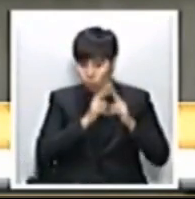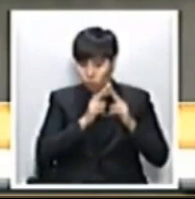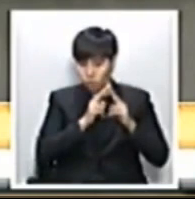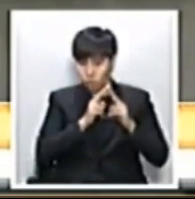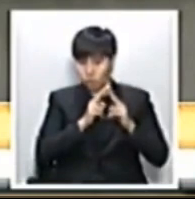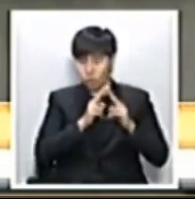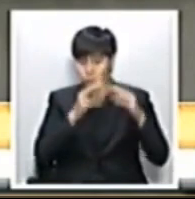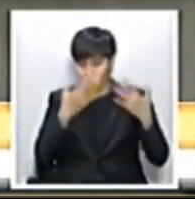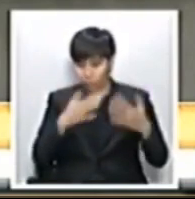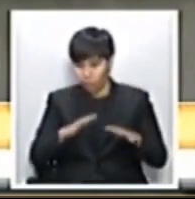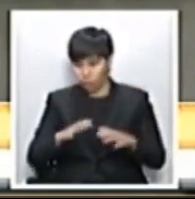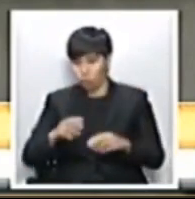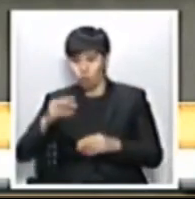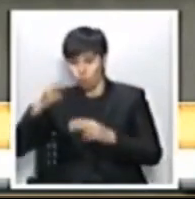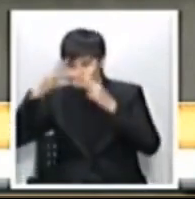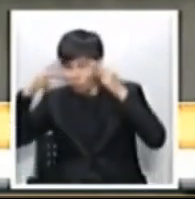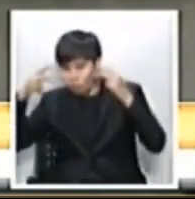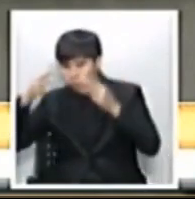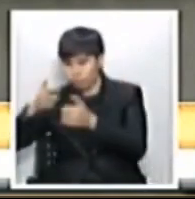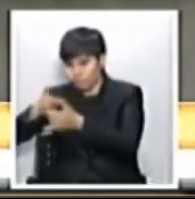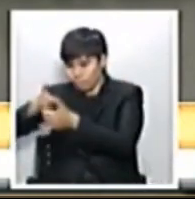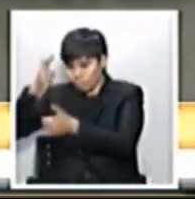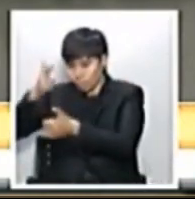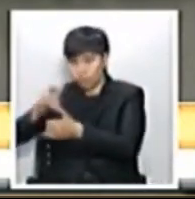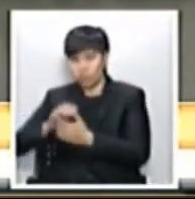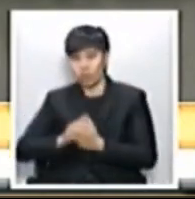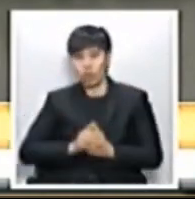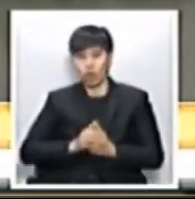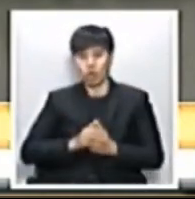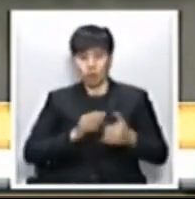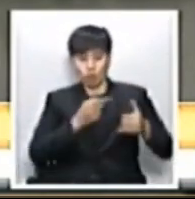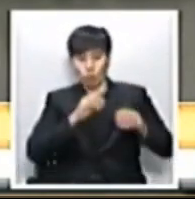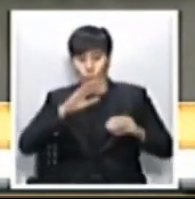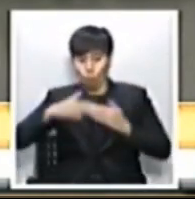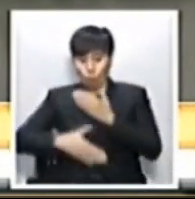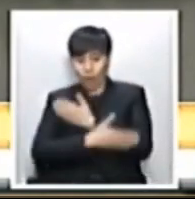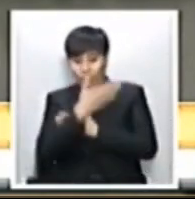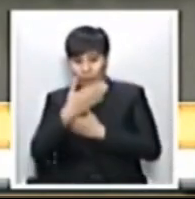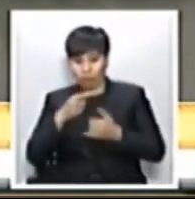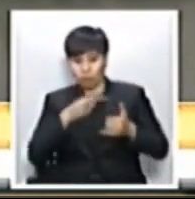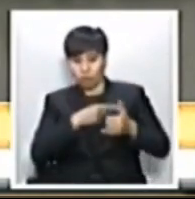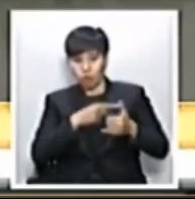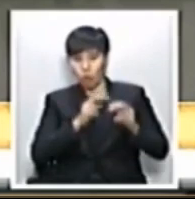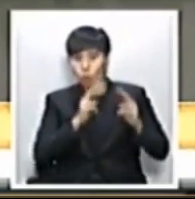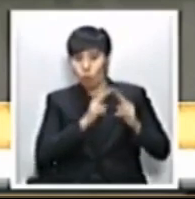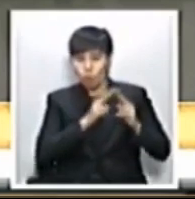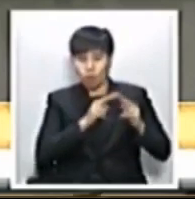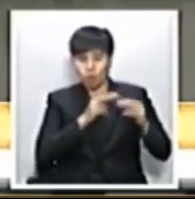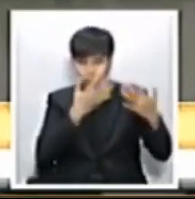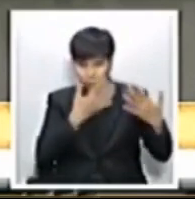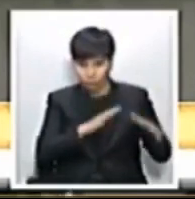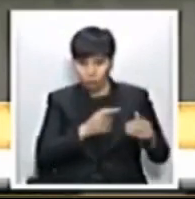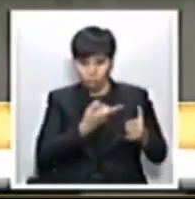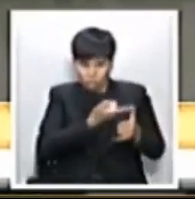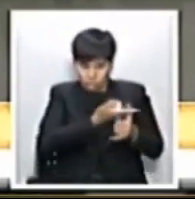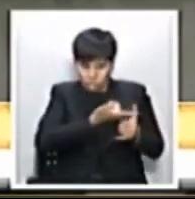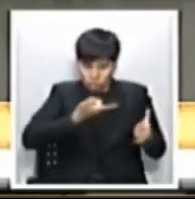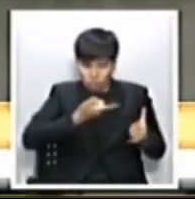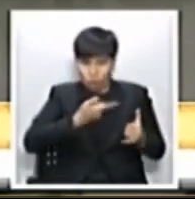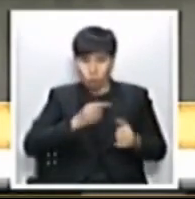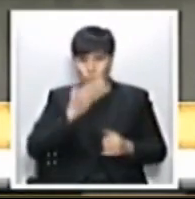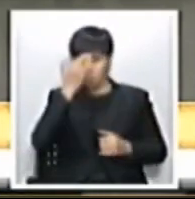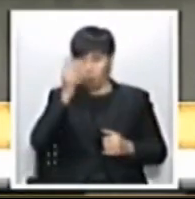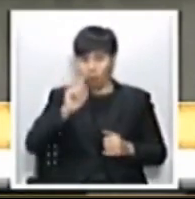ประหารชีวิตมีโอกาสมากที่คนที่ถูกข่มขืนจะถูกฆ่าเพื่อปิดปากเพราะเกรงกลัว